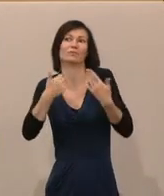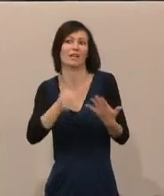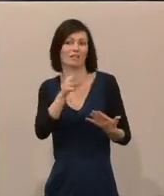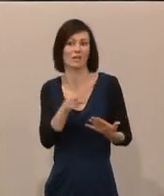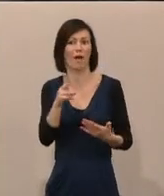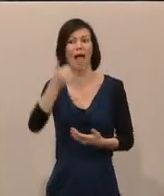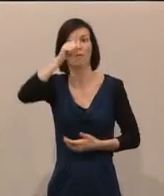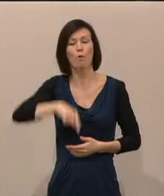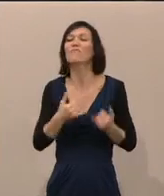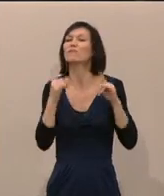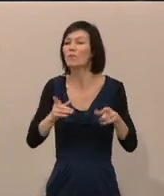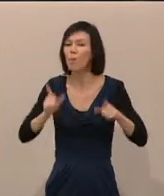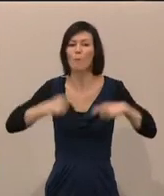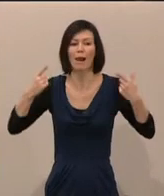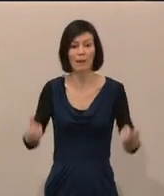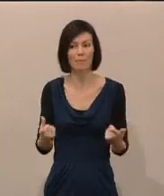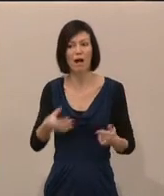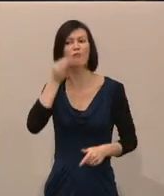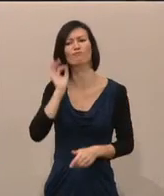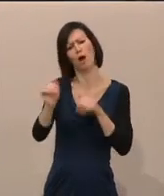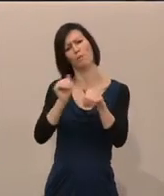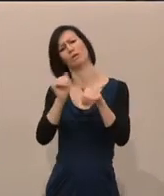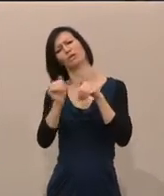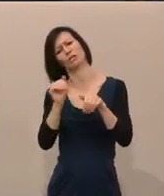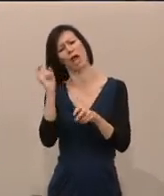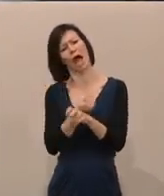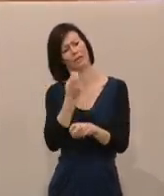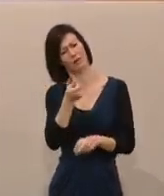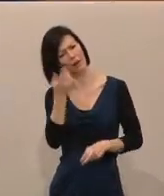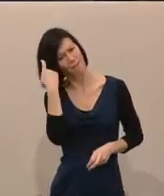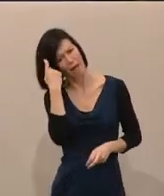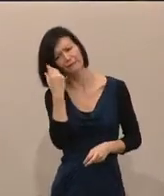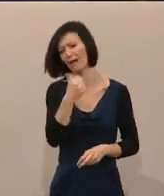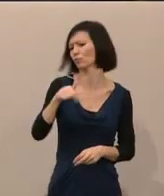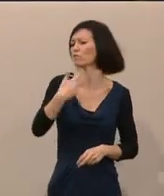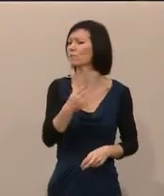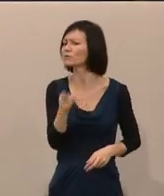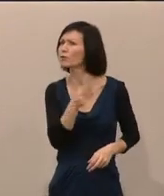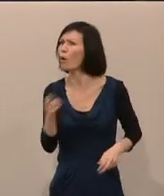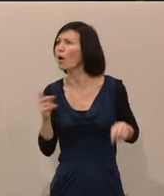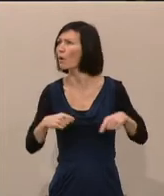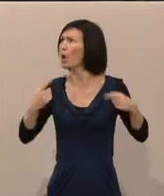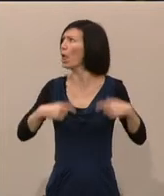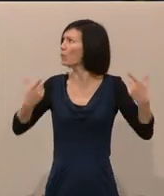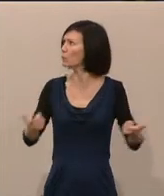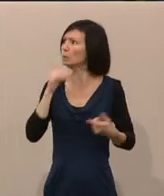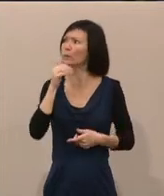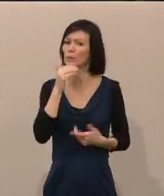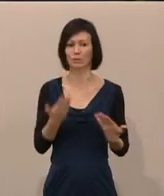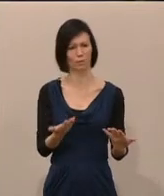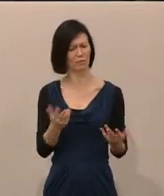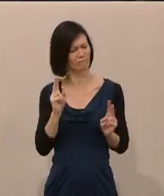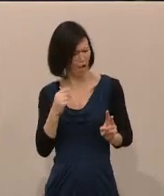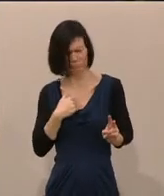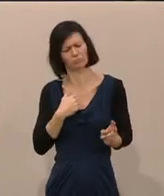leben soll. Ja, für die Frau Ministerin Hartinger reichen ja überhaupt 150 € zum Leben. Also das ist ja schon